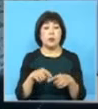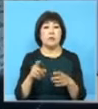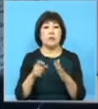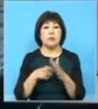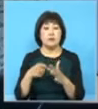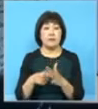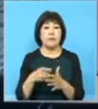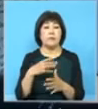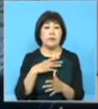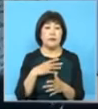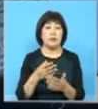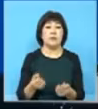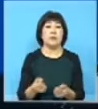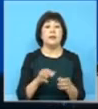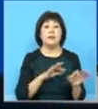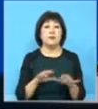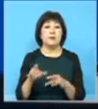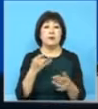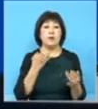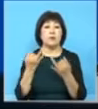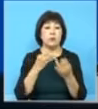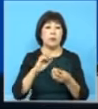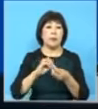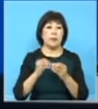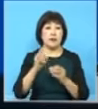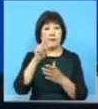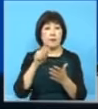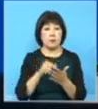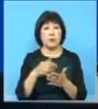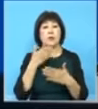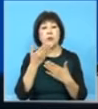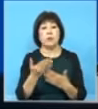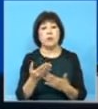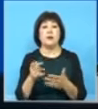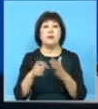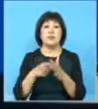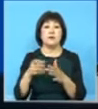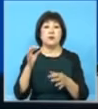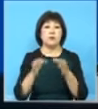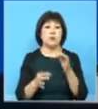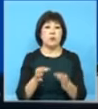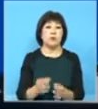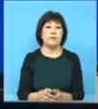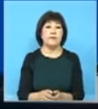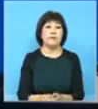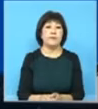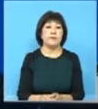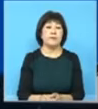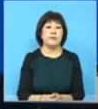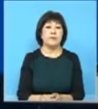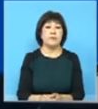нарушения. В ходе проведения этого мероприятия были обсуждены проблемные вопросы, которые относятся к полномочиям следственных судей, а также